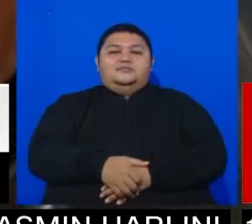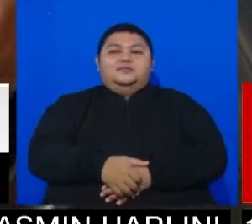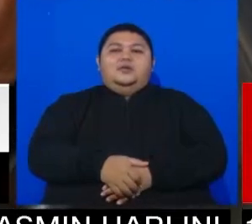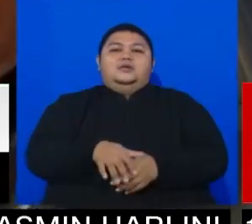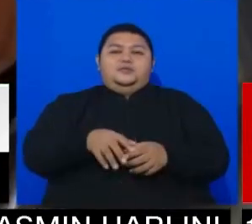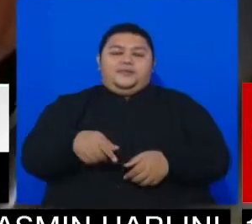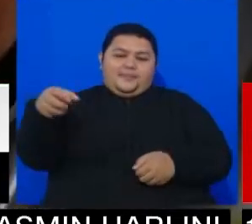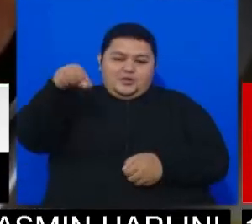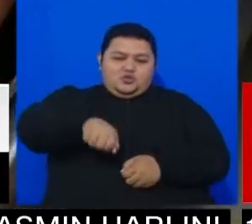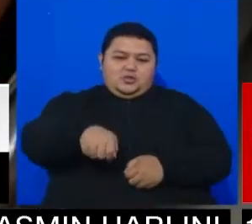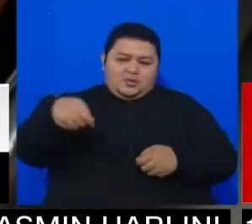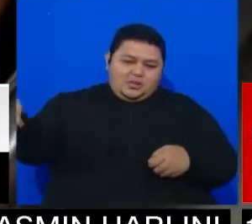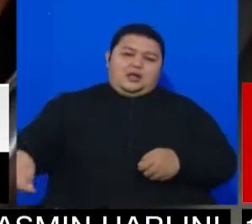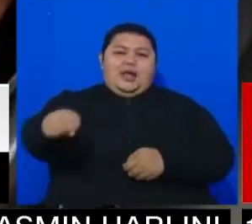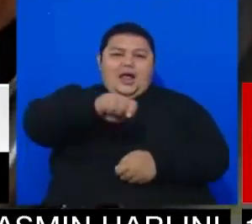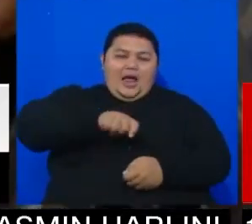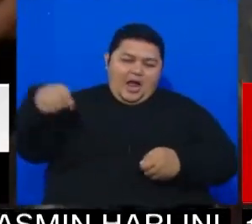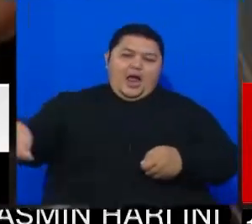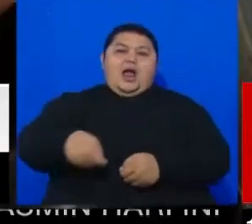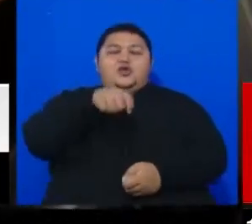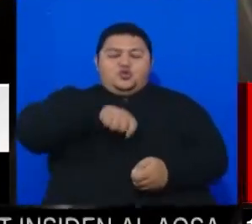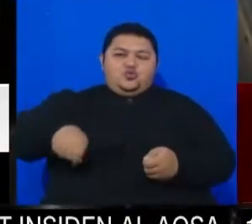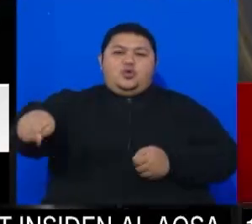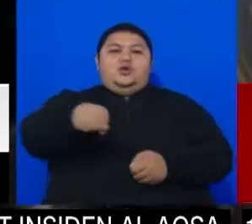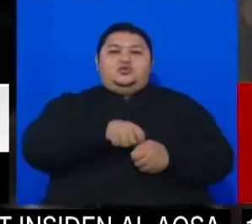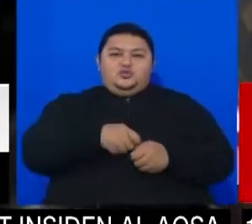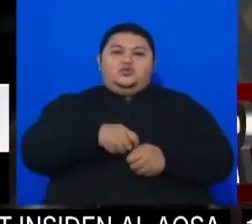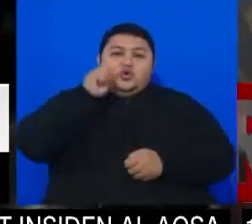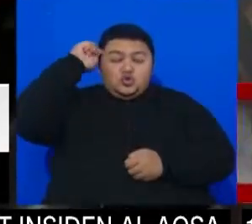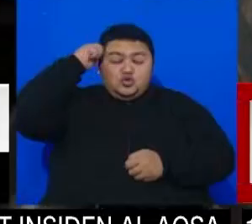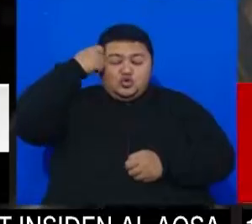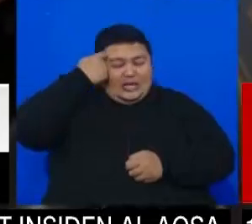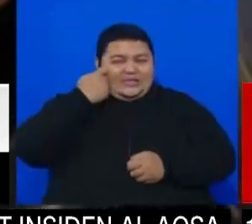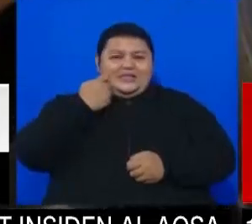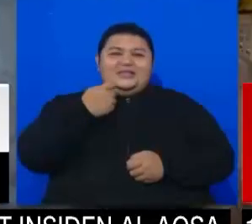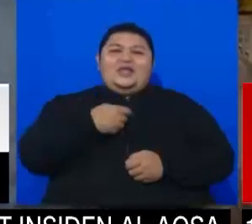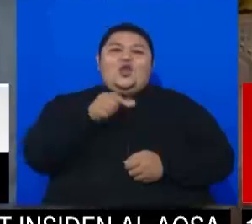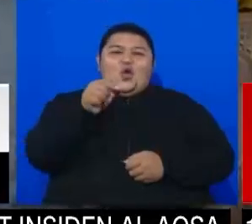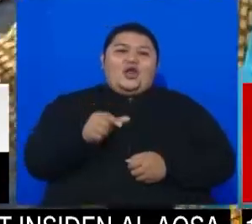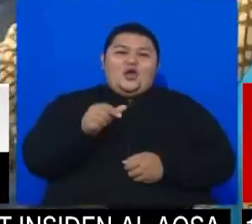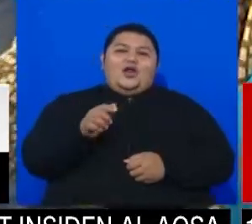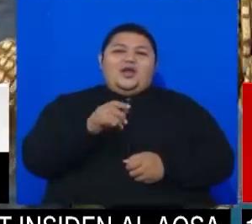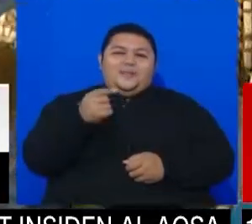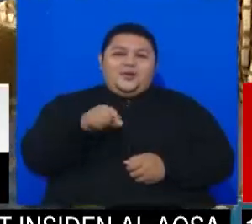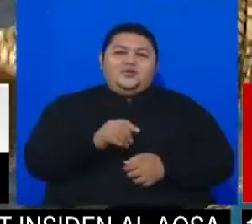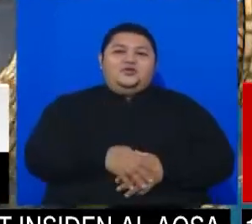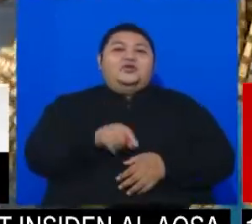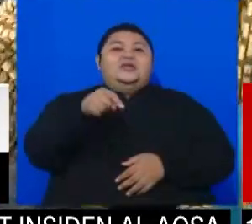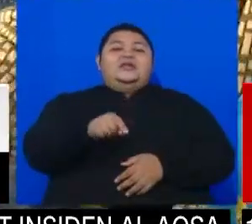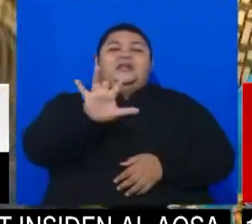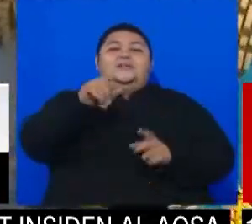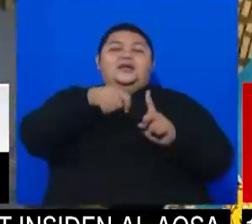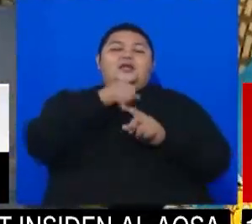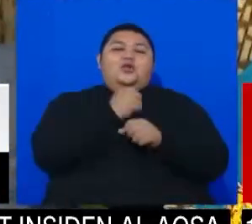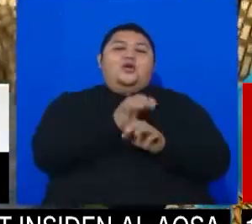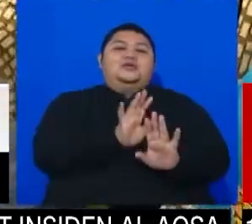merata. Itu teorinya. Kalau prakteknya, begitu sulit bagi pemula seperti saya. Ini baru 5 kilo ya, Bu ya? Iya. Padahal